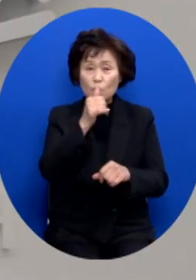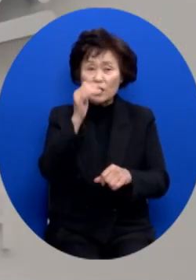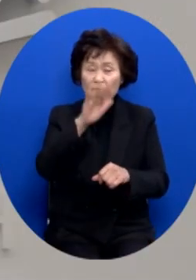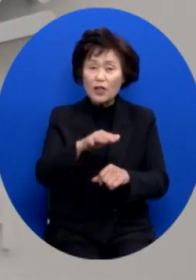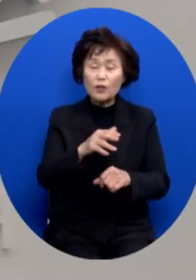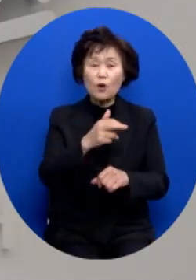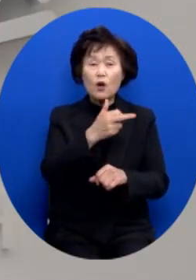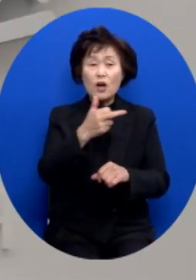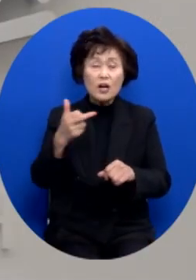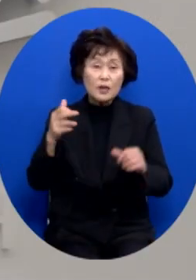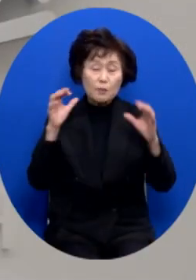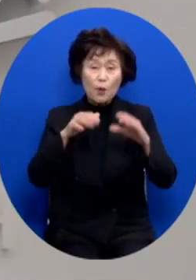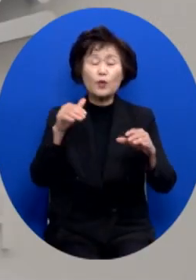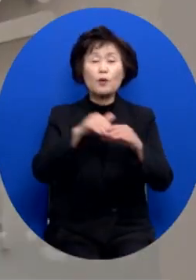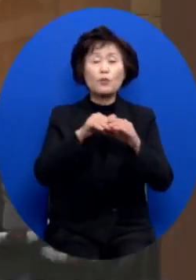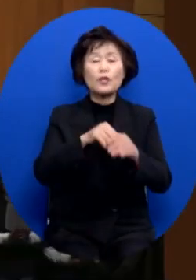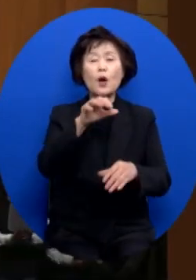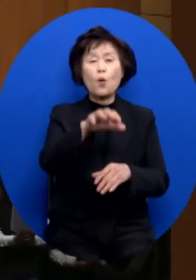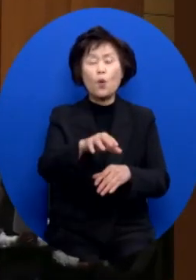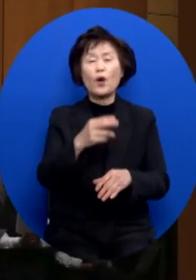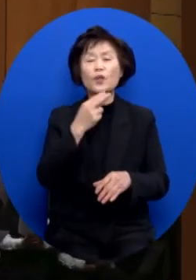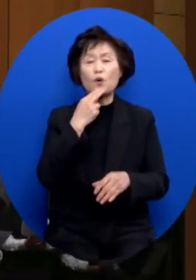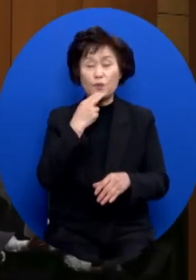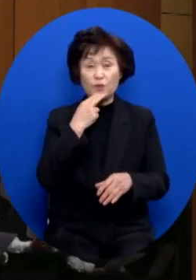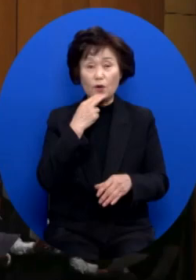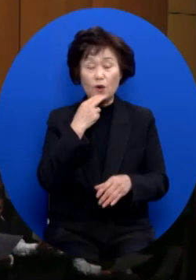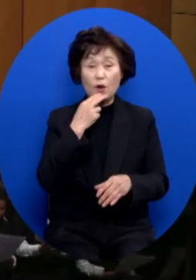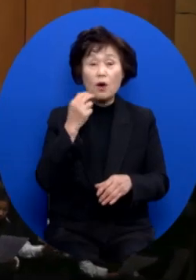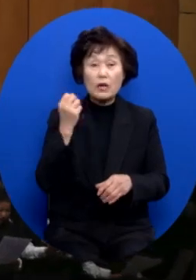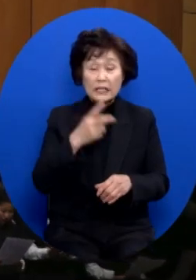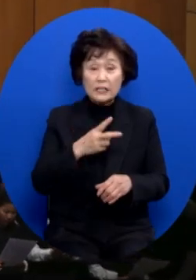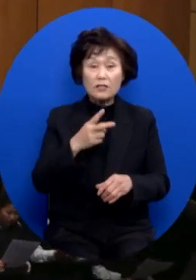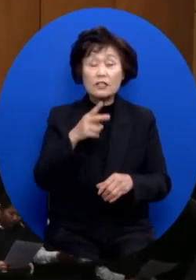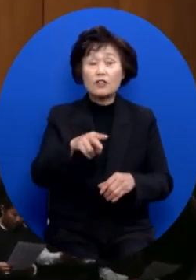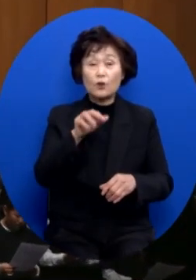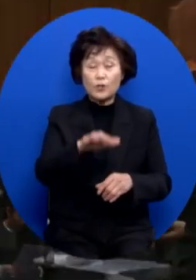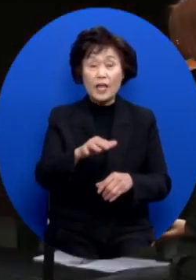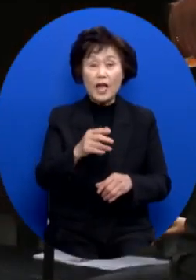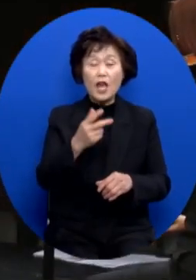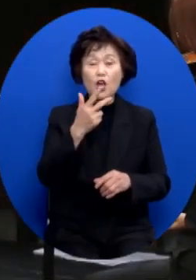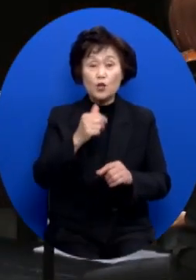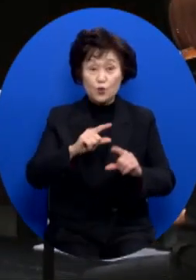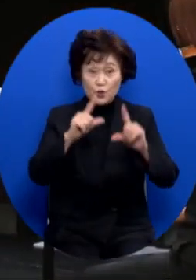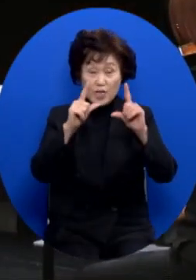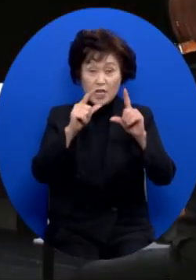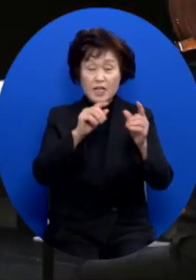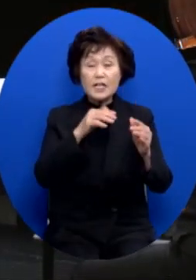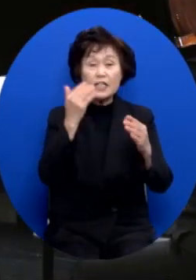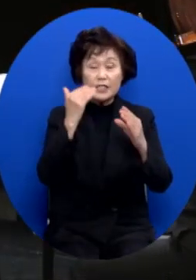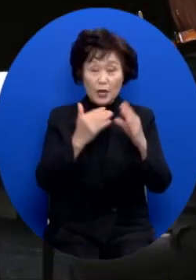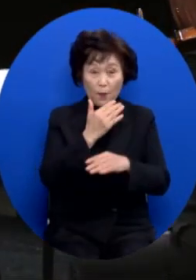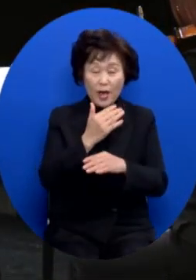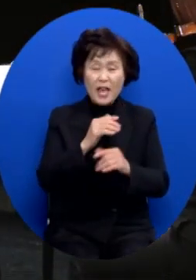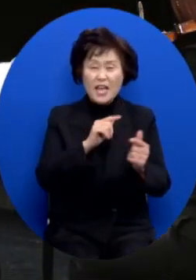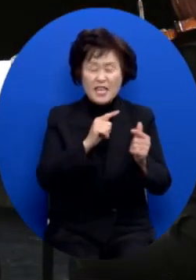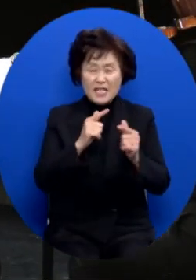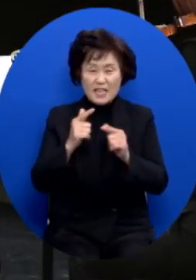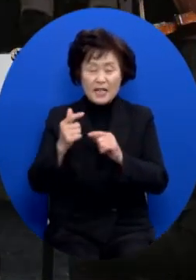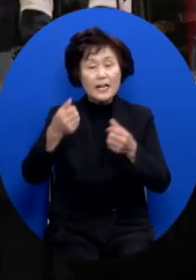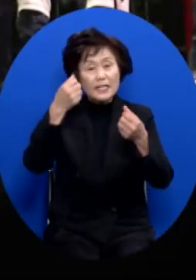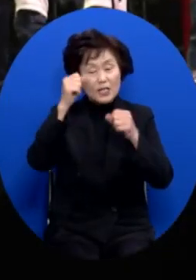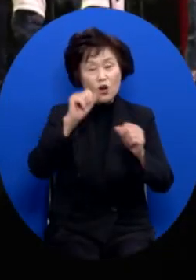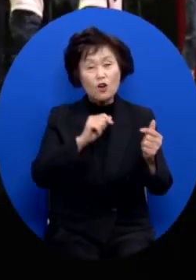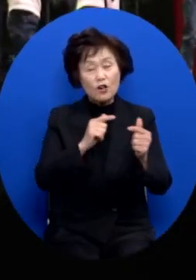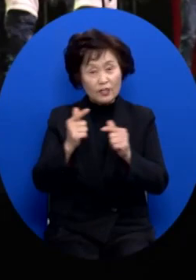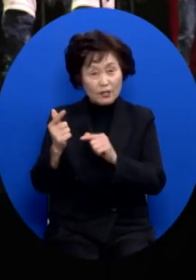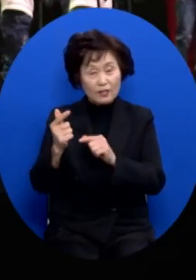문화예술 공간이 부족했습니다. 주일을 제외한 나머지는 각종 음악회와 연극, 공연 등이 열리고